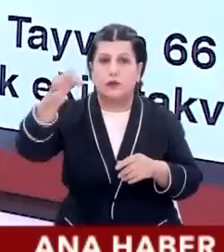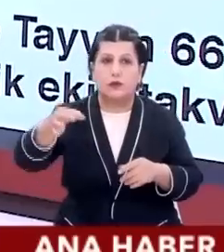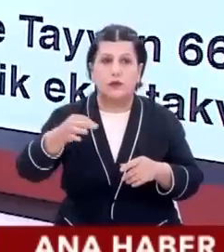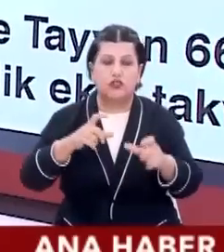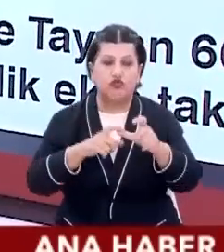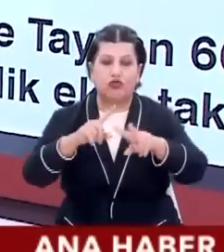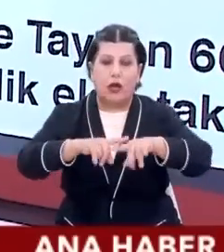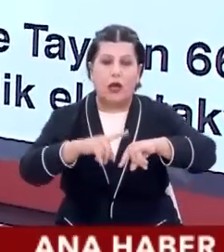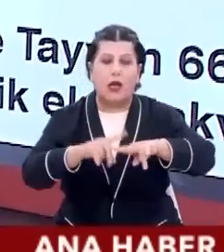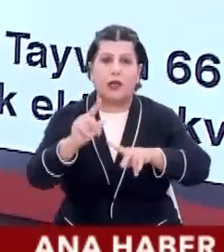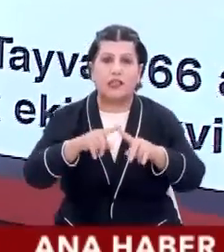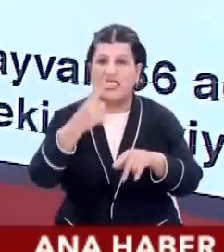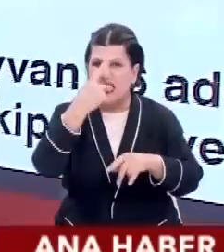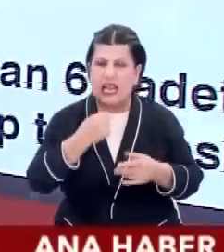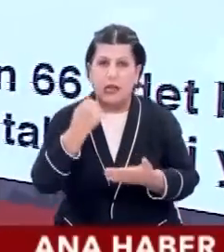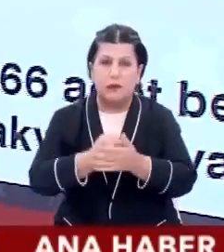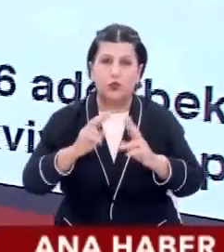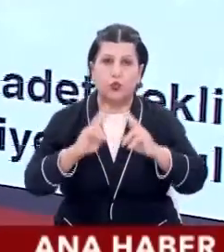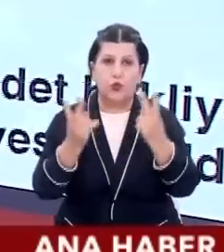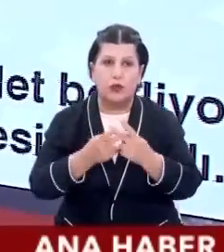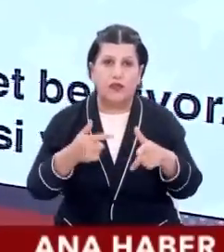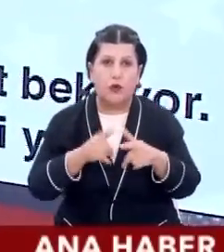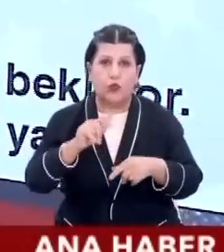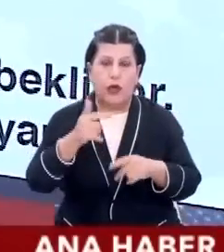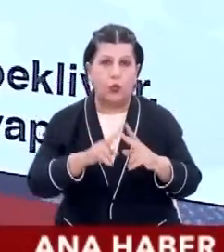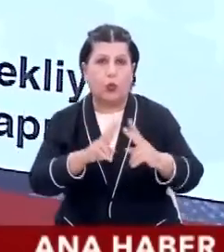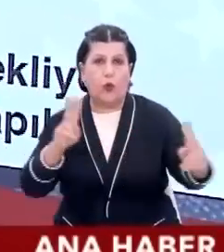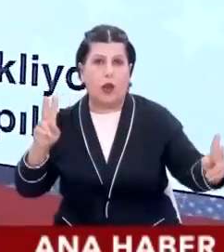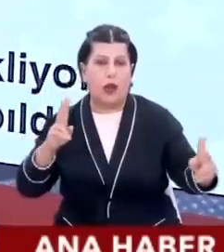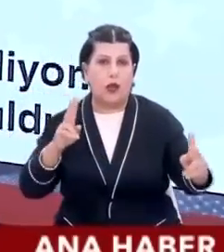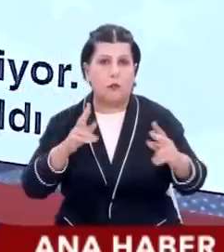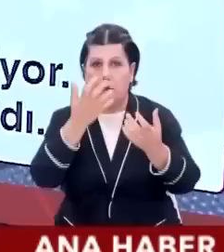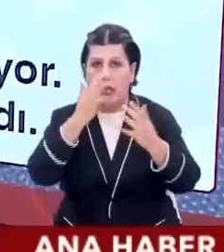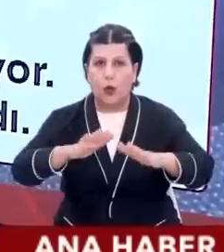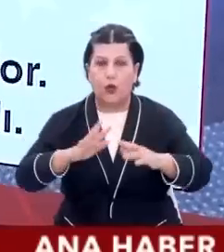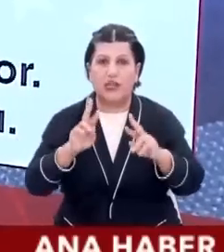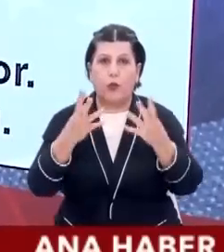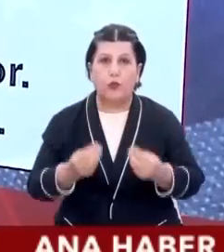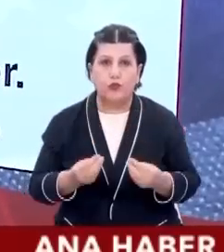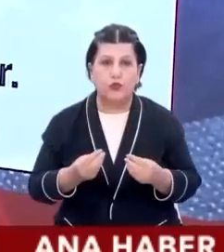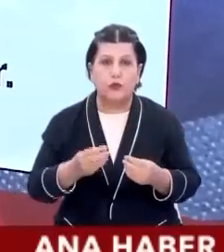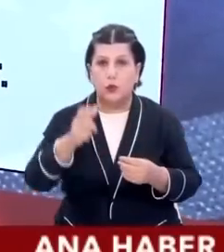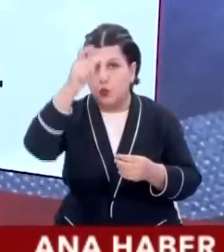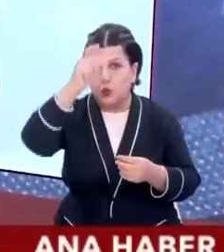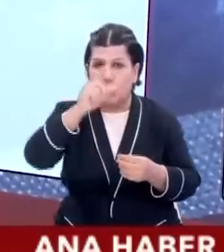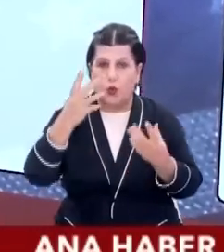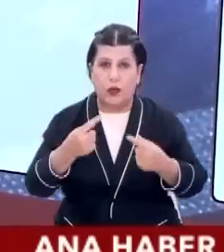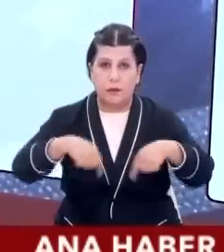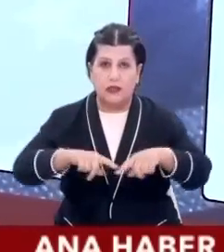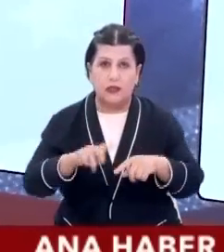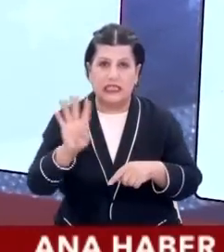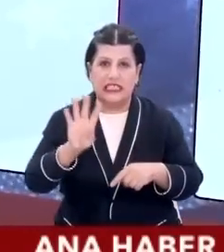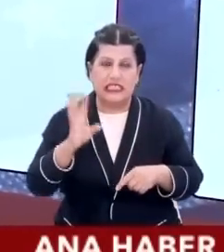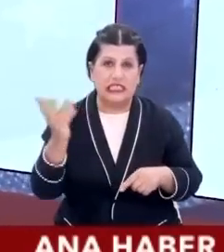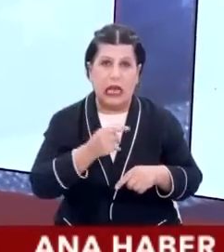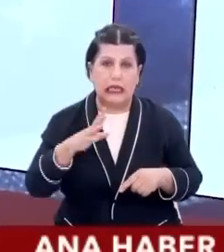Efendim resmen dünya F16 kuyruğuna girmiş durumda bakınız Türkiye olarak biz 40